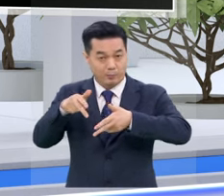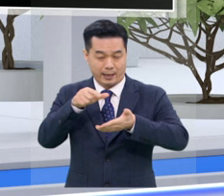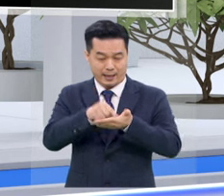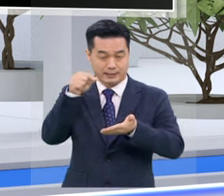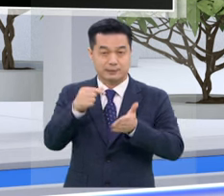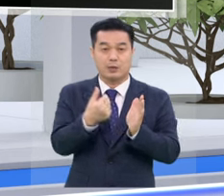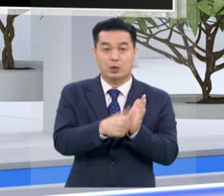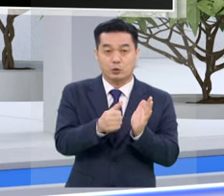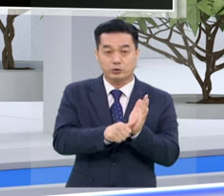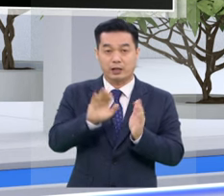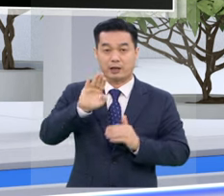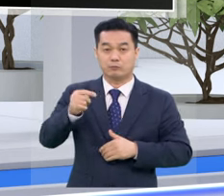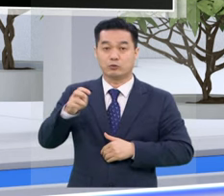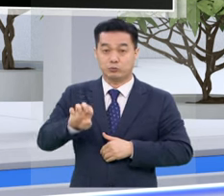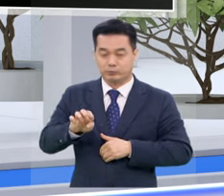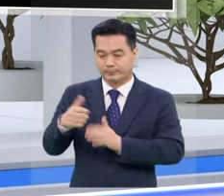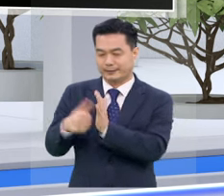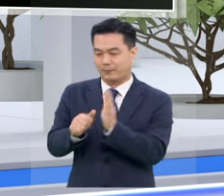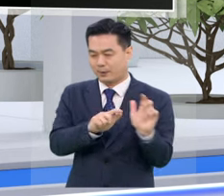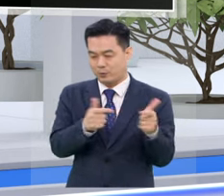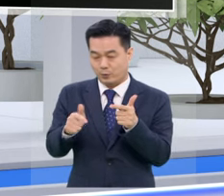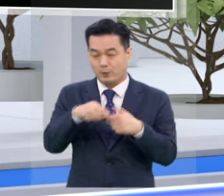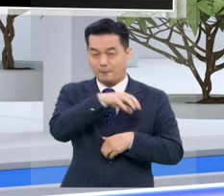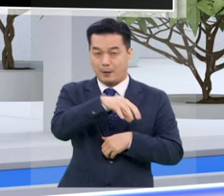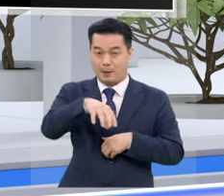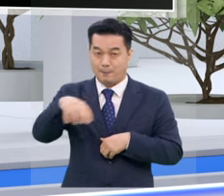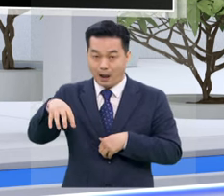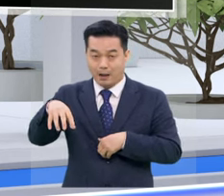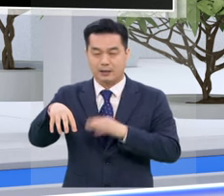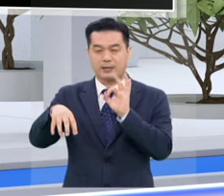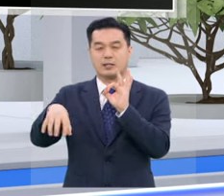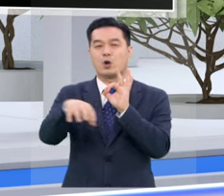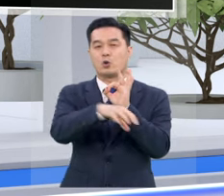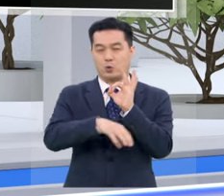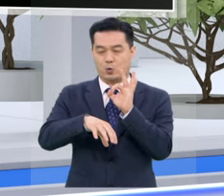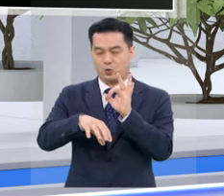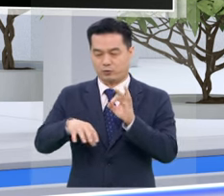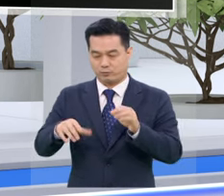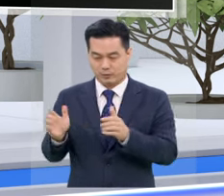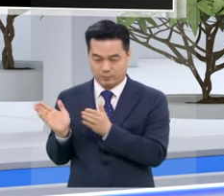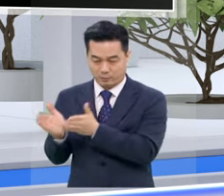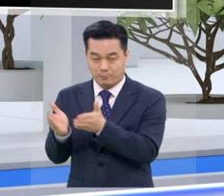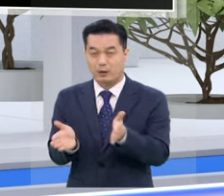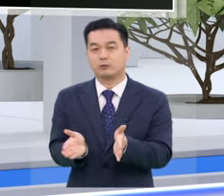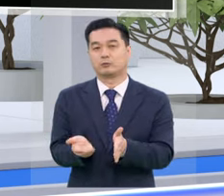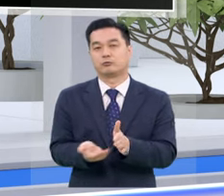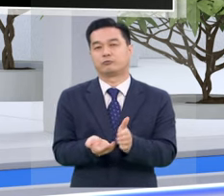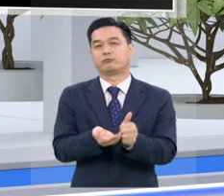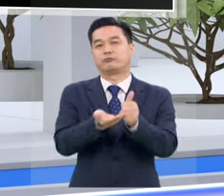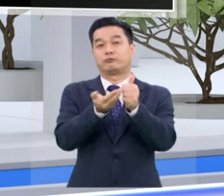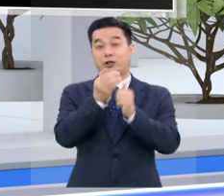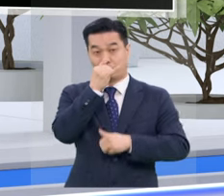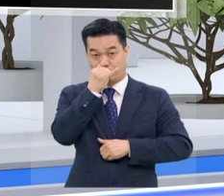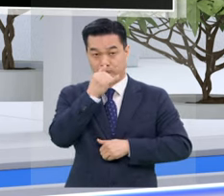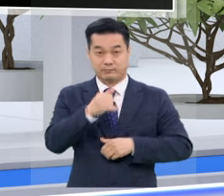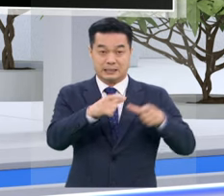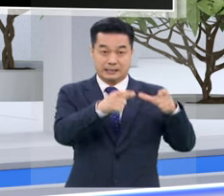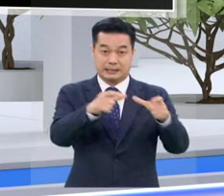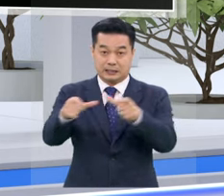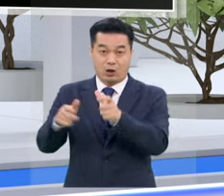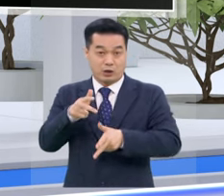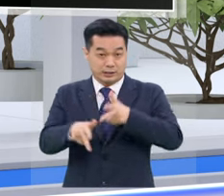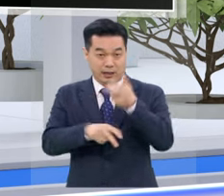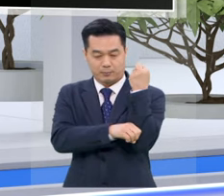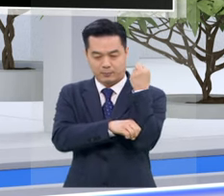소재부품 장비 단지를 위한 소부장 클러스터 열 곳을 육성하겠습니다 지역 산업 기반 확대로